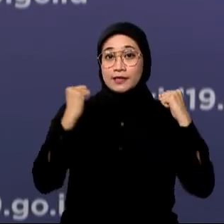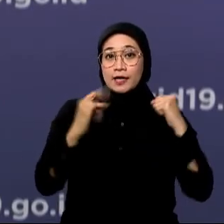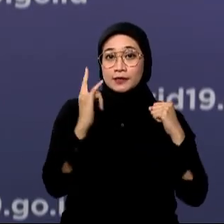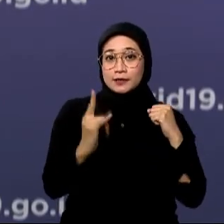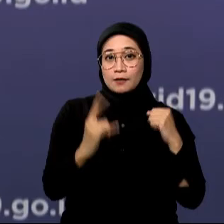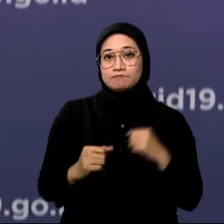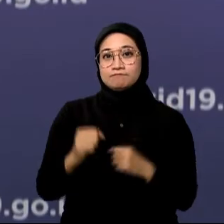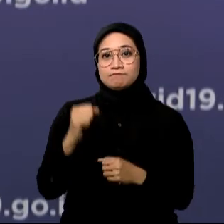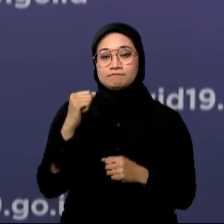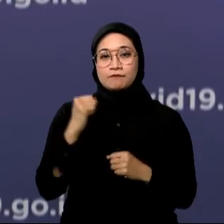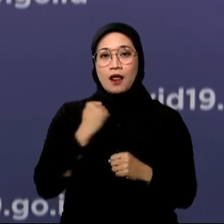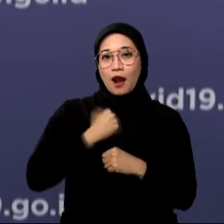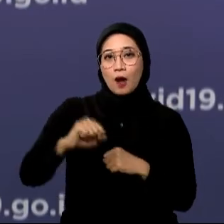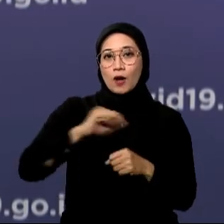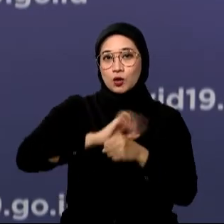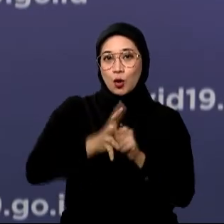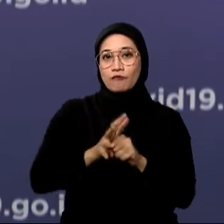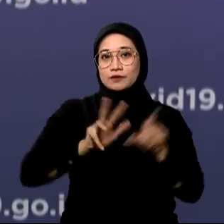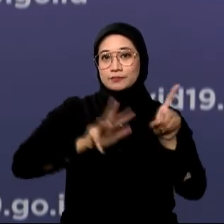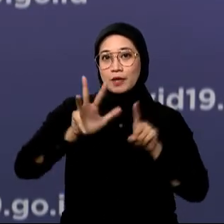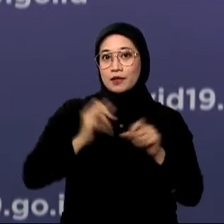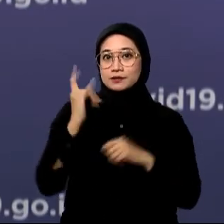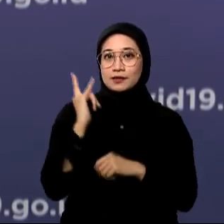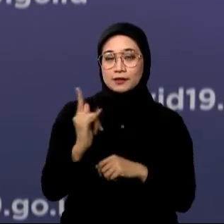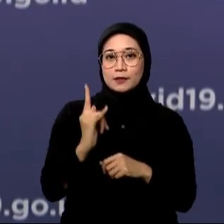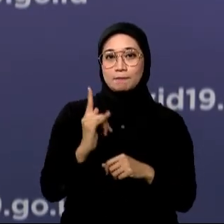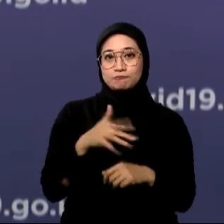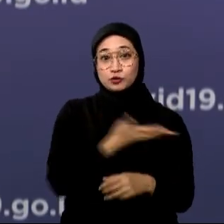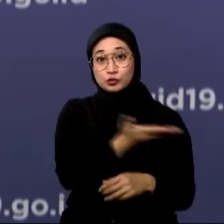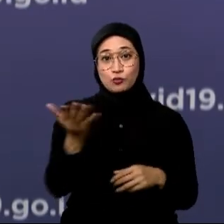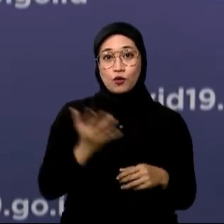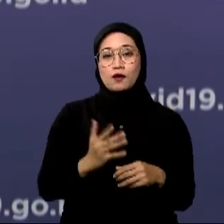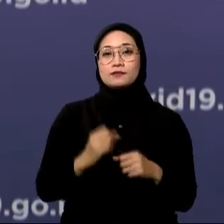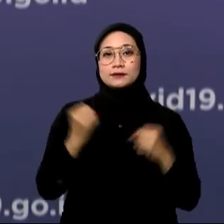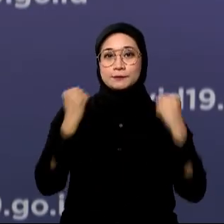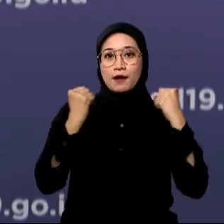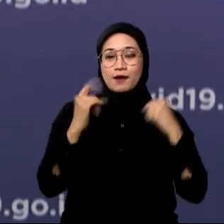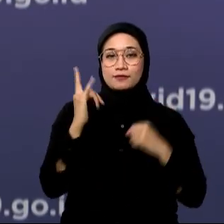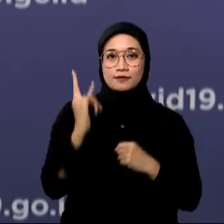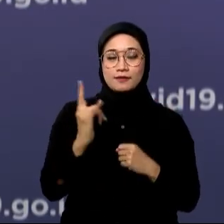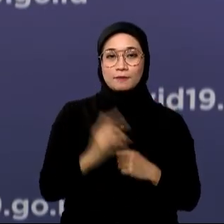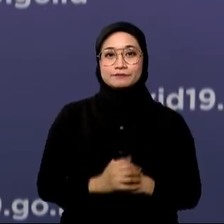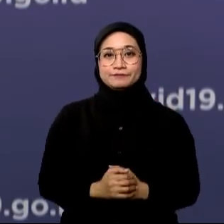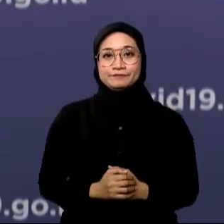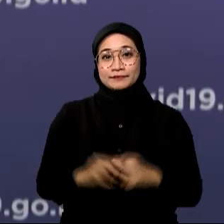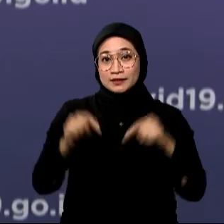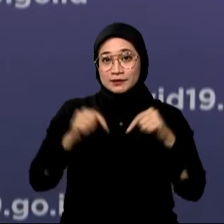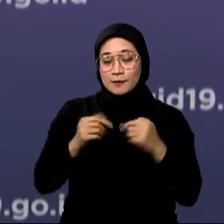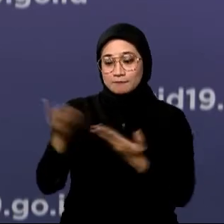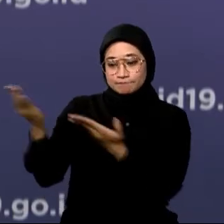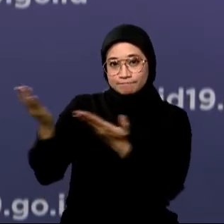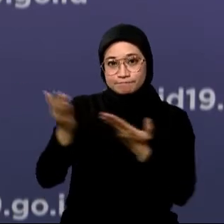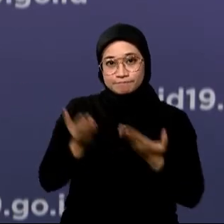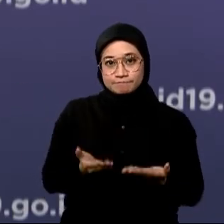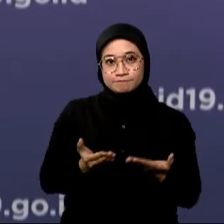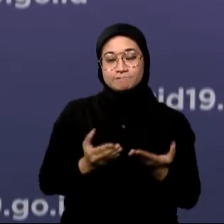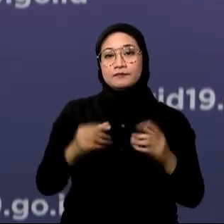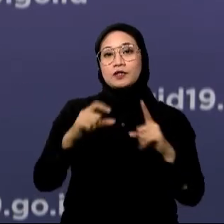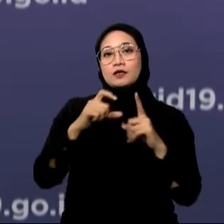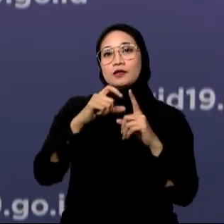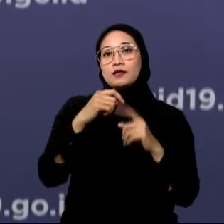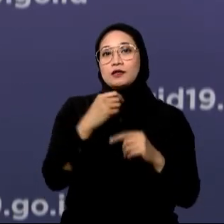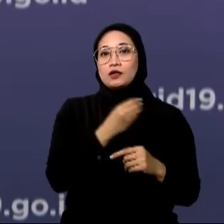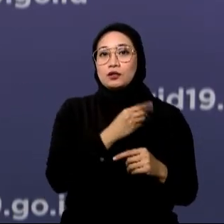COVID-19. Untuk semuanya, tetap semangat. Saya persilahkan Bapak Dr. Ahmad Yuryanto